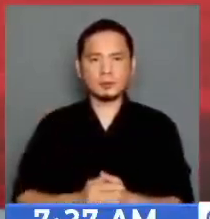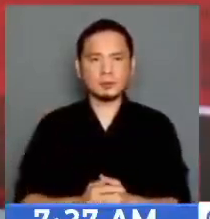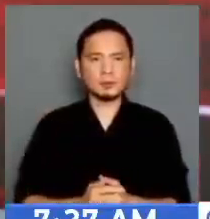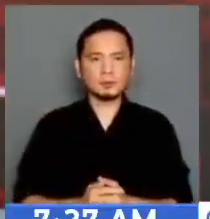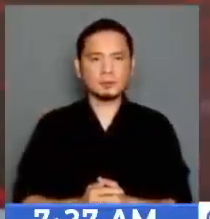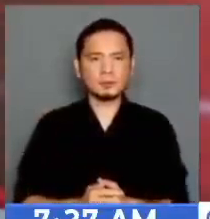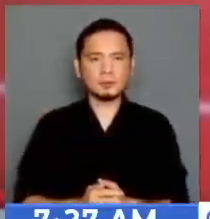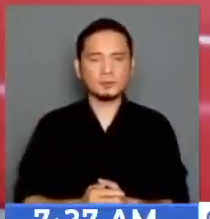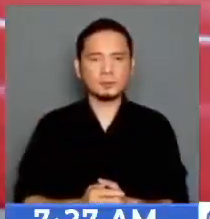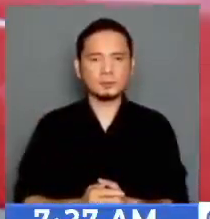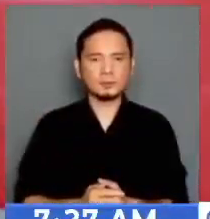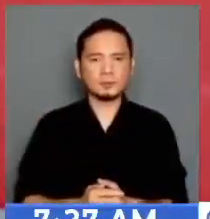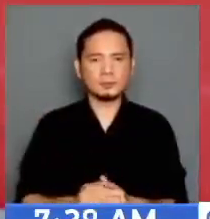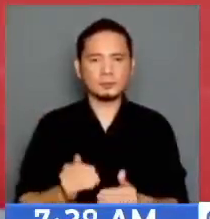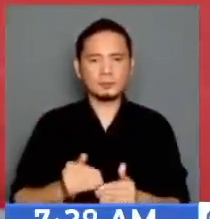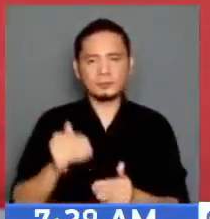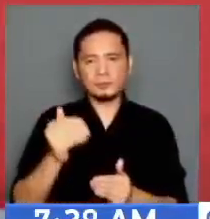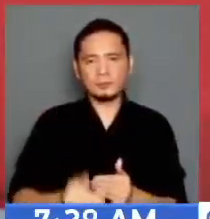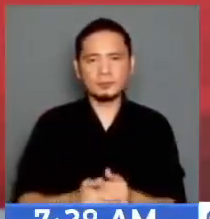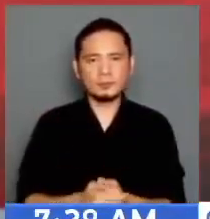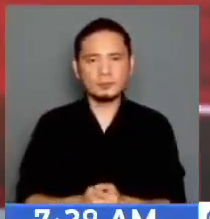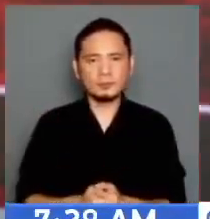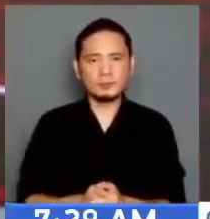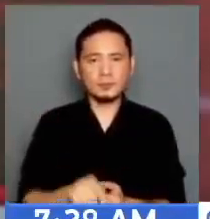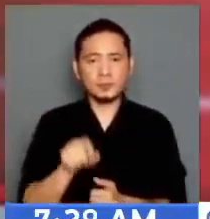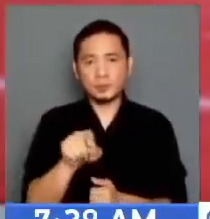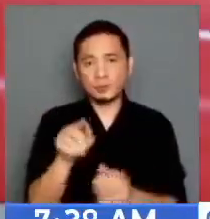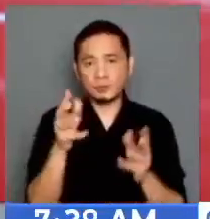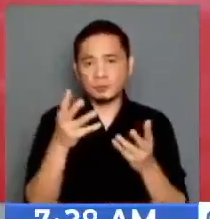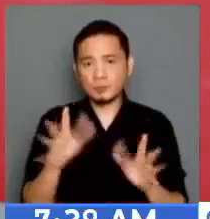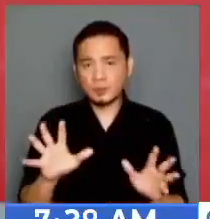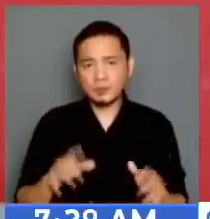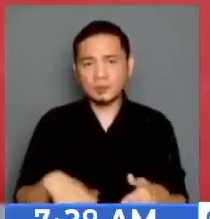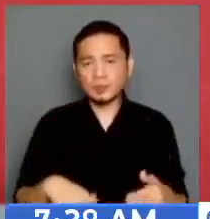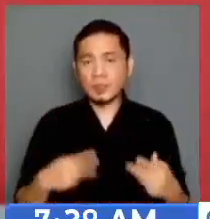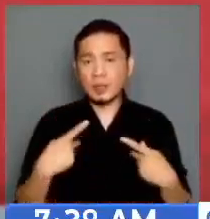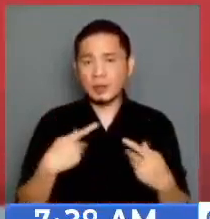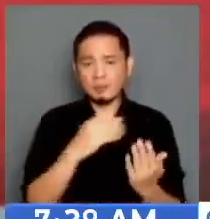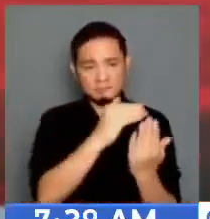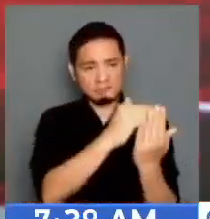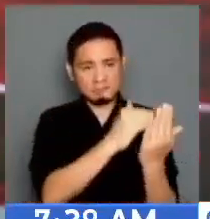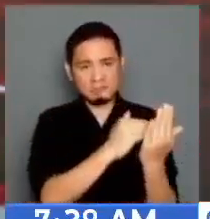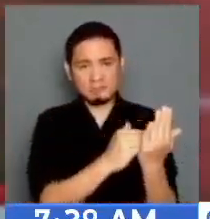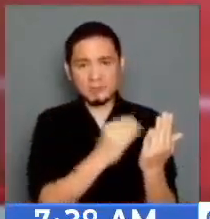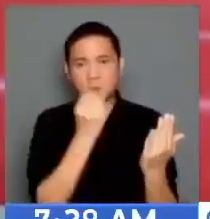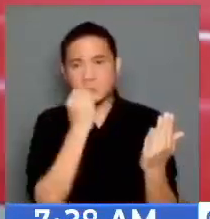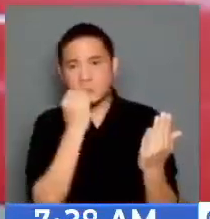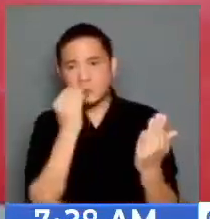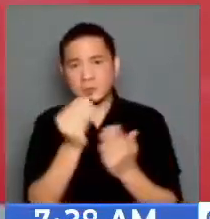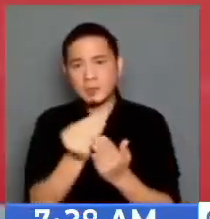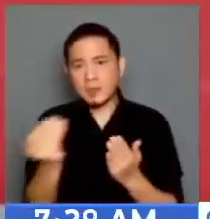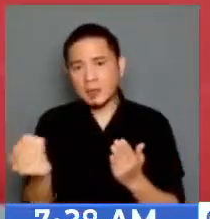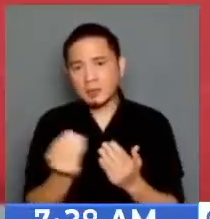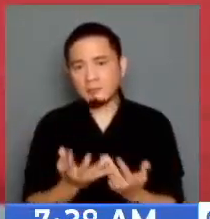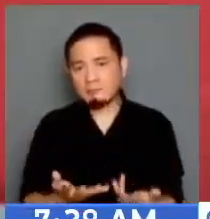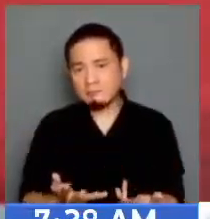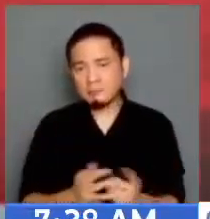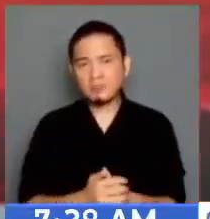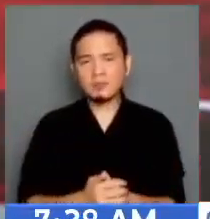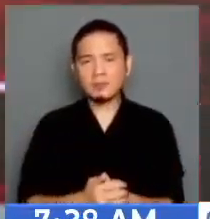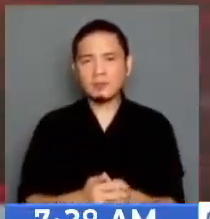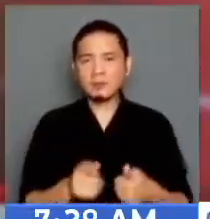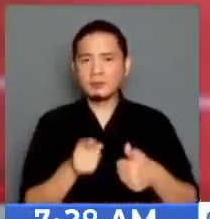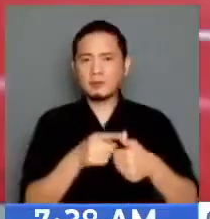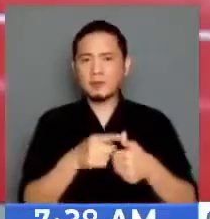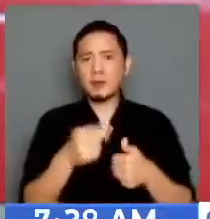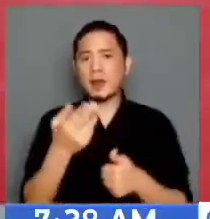Sinimulan nyo na po ba ang inyong Noche Buena checklist? Isa sa mga pwede nyo nang unahing bilhin. Ang hamon na ngayon pa lang ay tumataas na raw